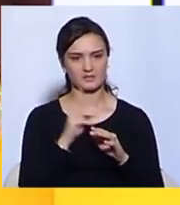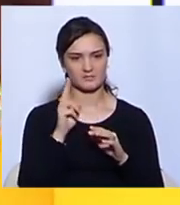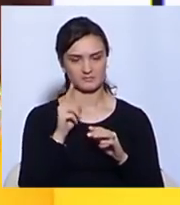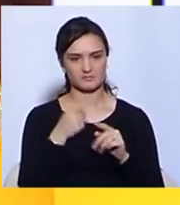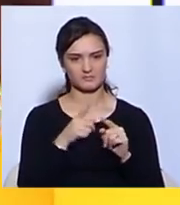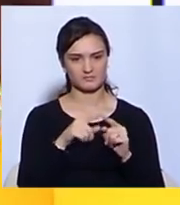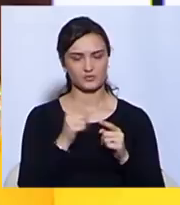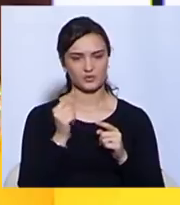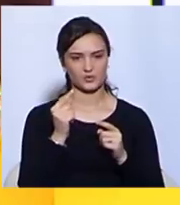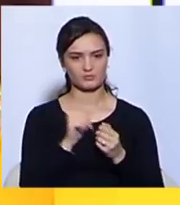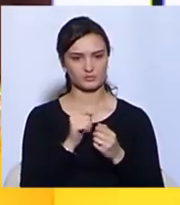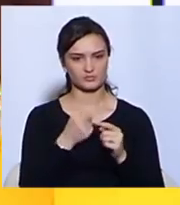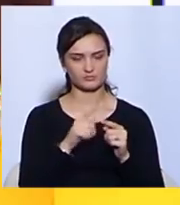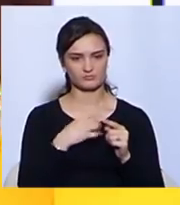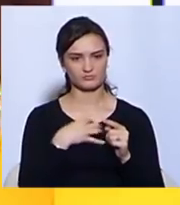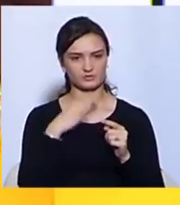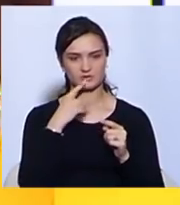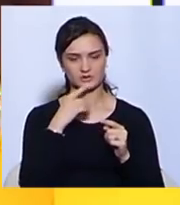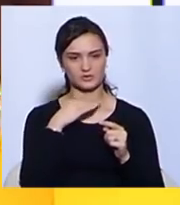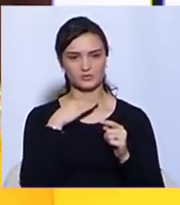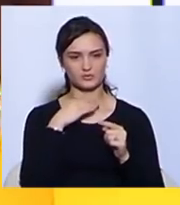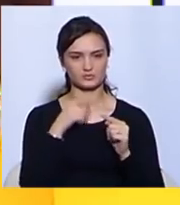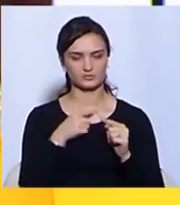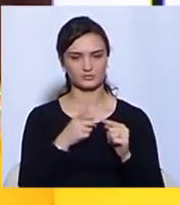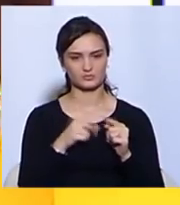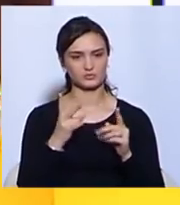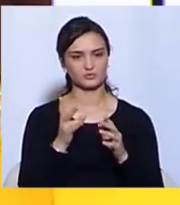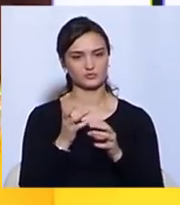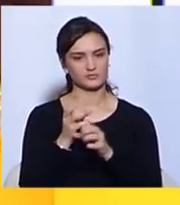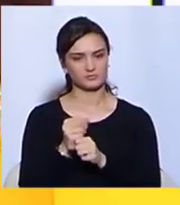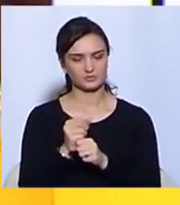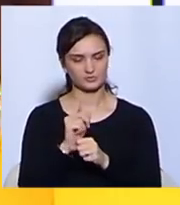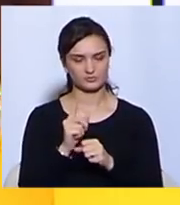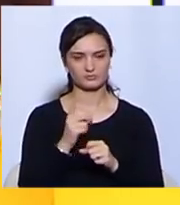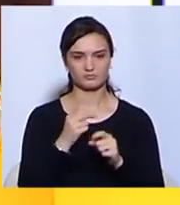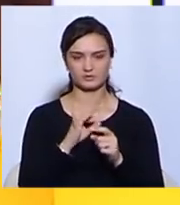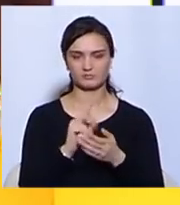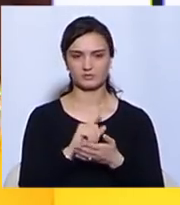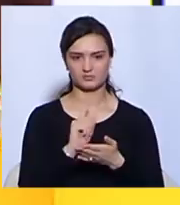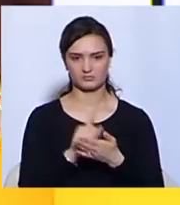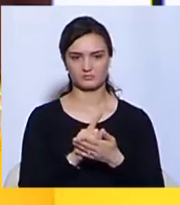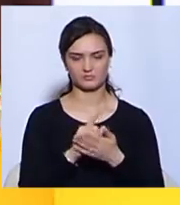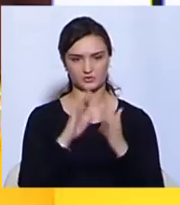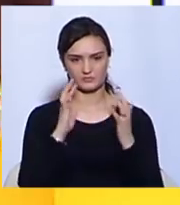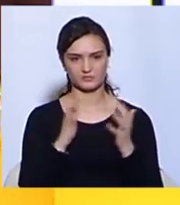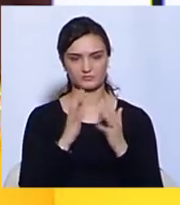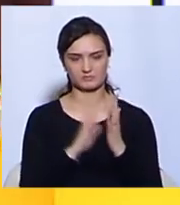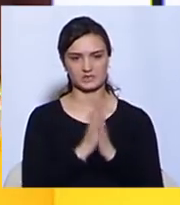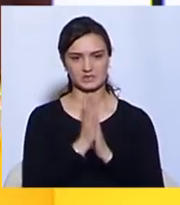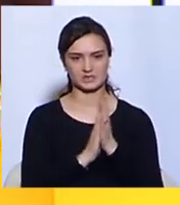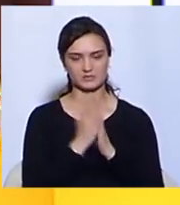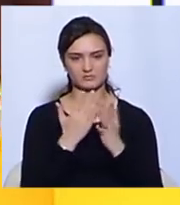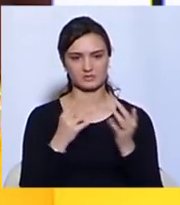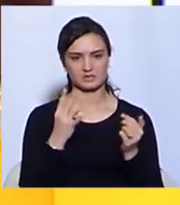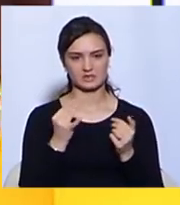პარკოსნების გაზრდილი როლი, იმიტომ რომ წითელ ხორცზე დატვირთვა უნდა შევამციროთ, მაგრამ აუცილებლად შევინარჩუნოთ მცენარეული